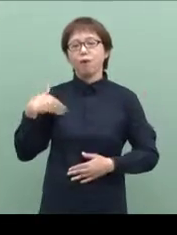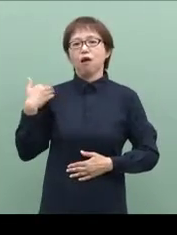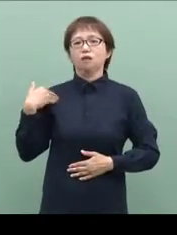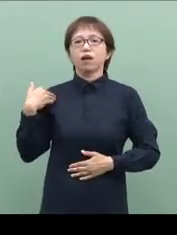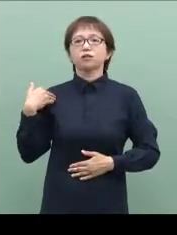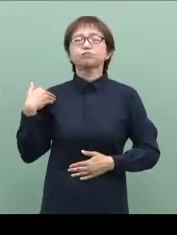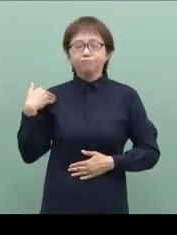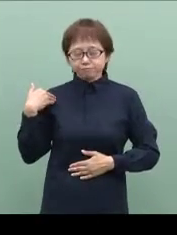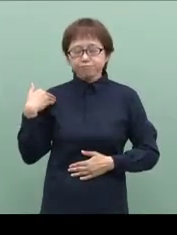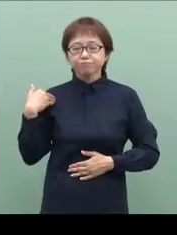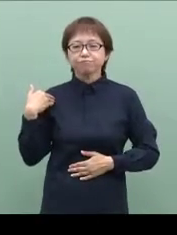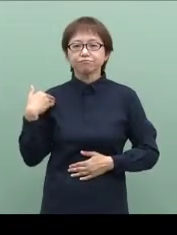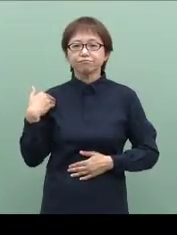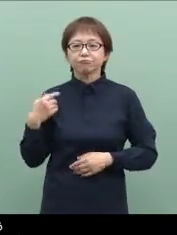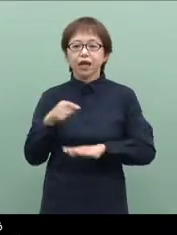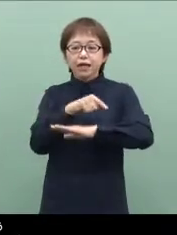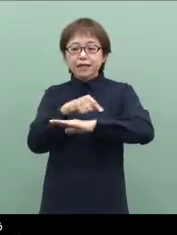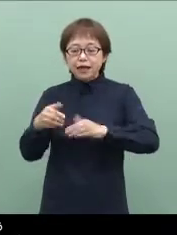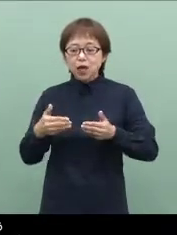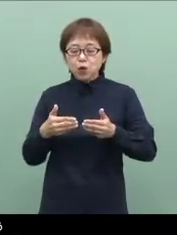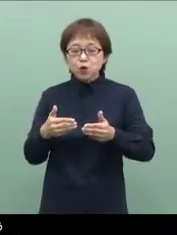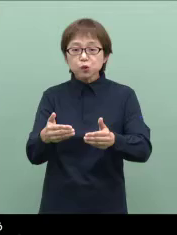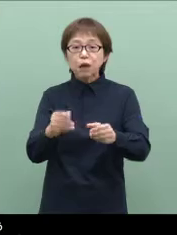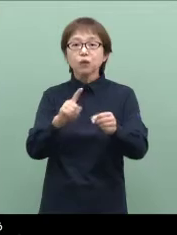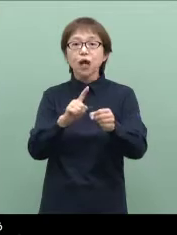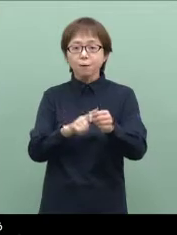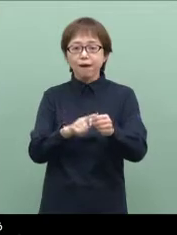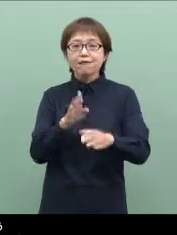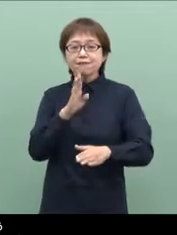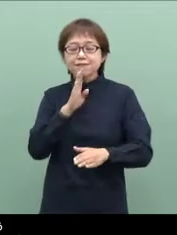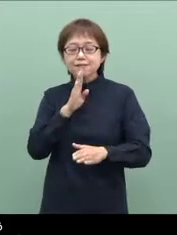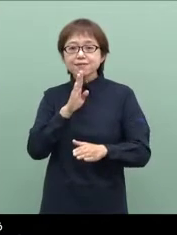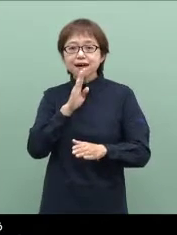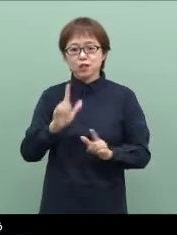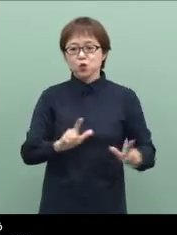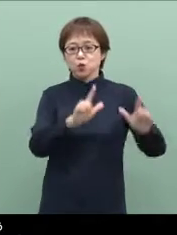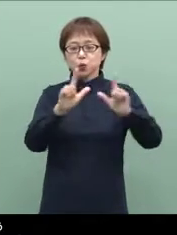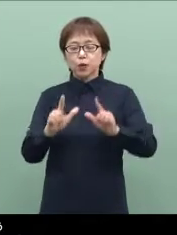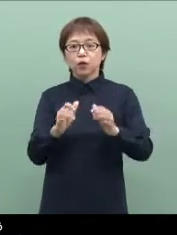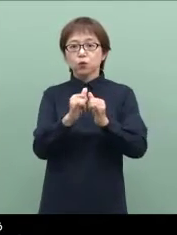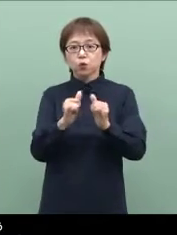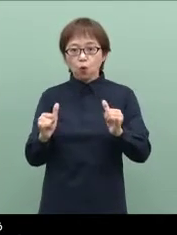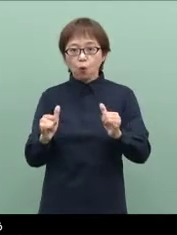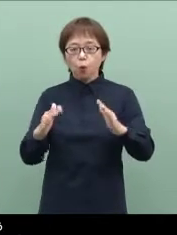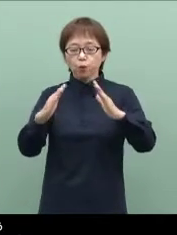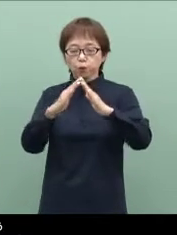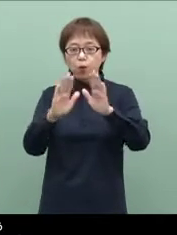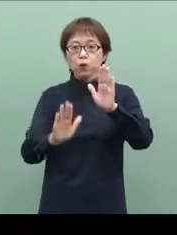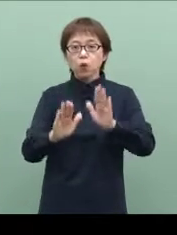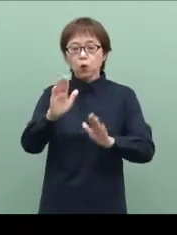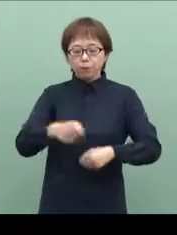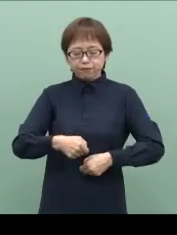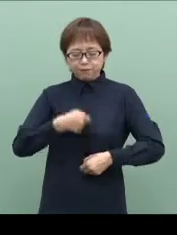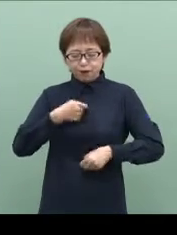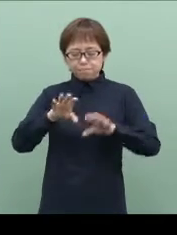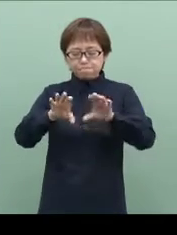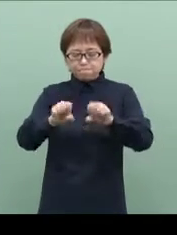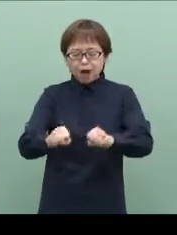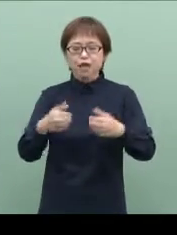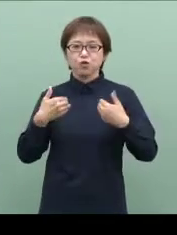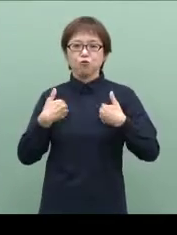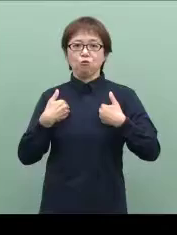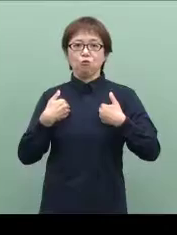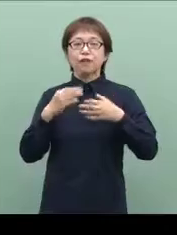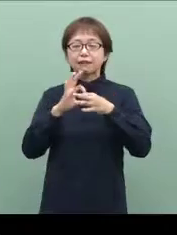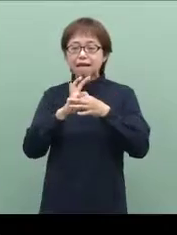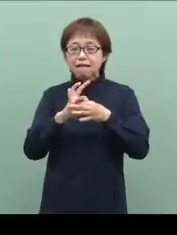種施策を進めるためには、実際に住んでいる人の世帯の現状を正確に把握しなければならないため、国勢調査は必要